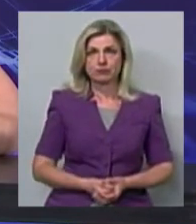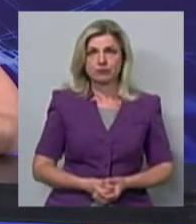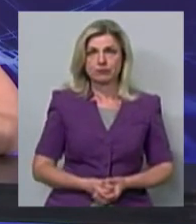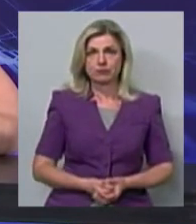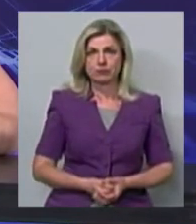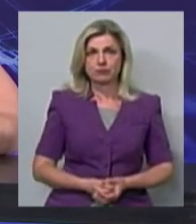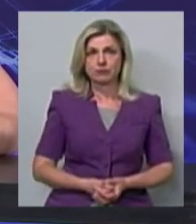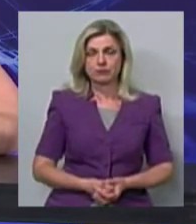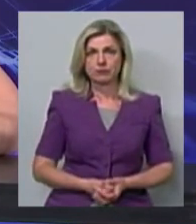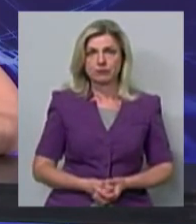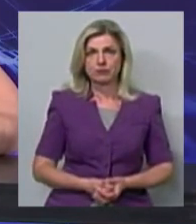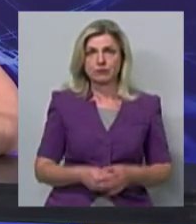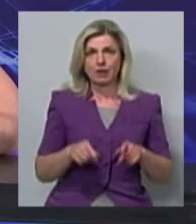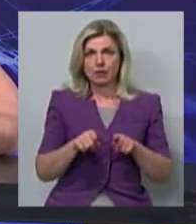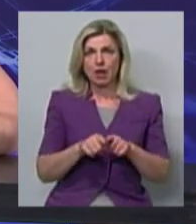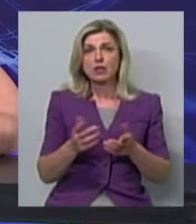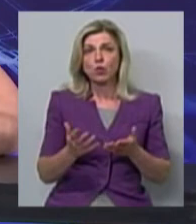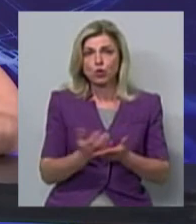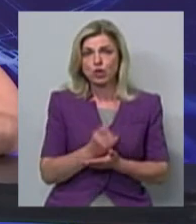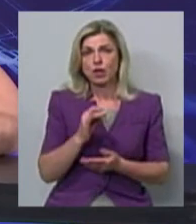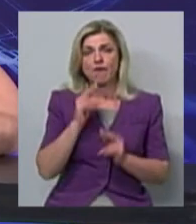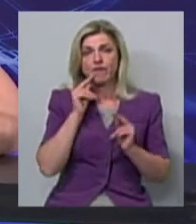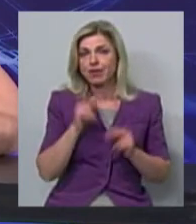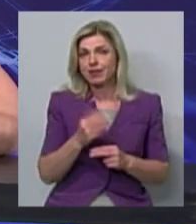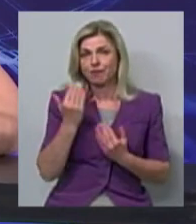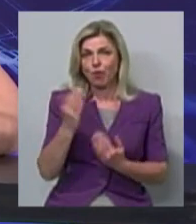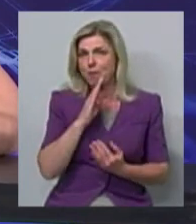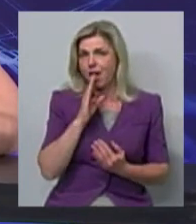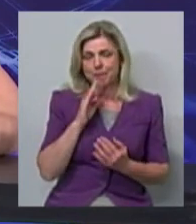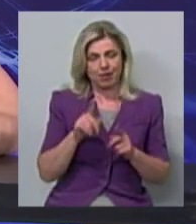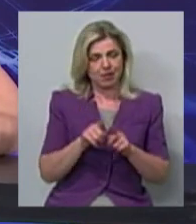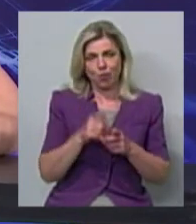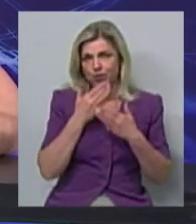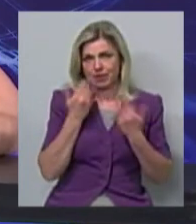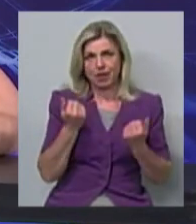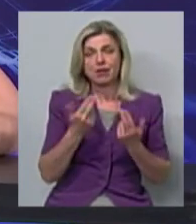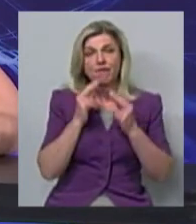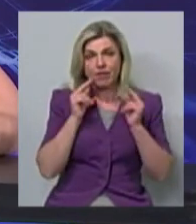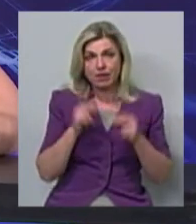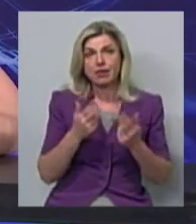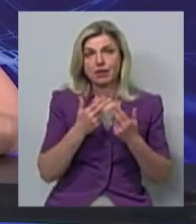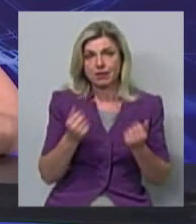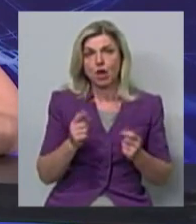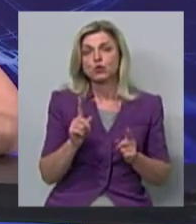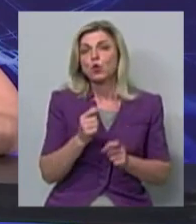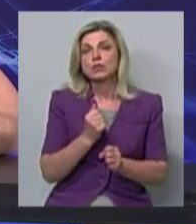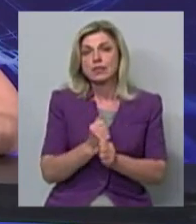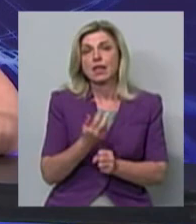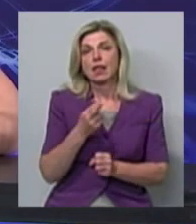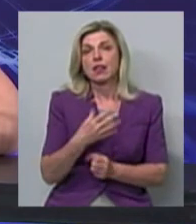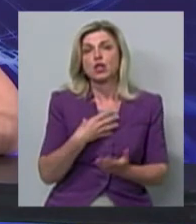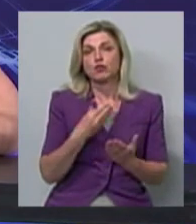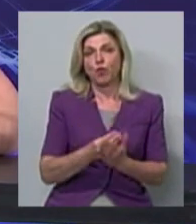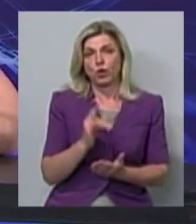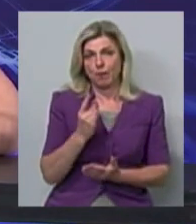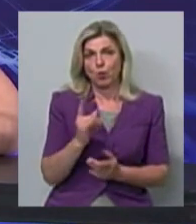Просто так спевпало. Так сложилось, и вины ее в этом нет. И поэтому винить себя, да, что-то сделать для своего ребенка, то, что мы